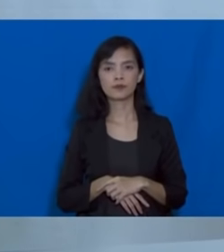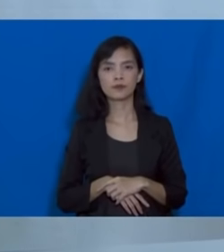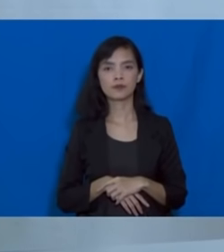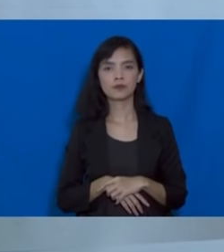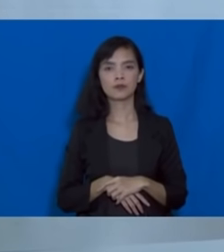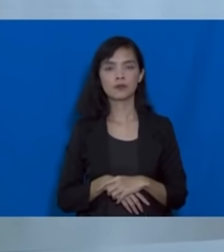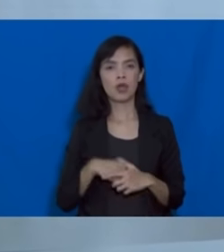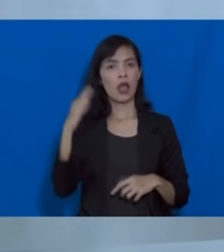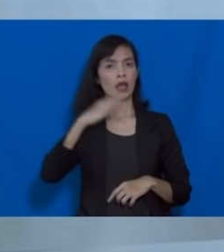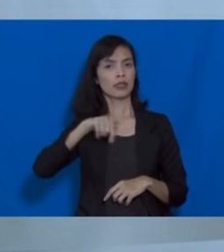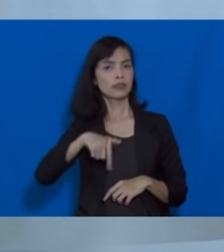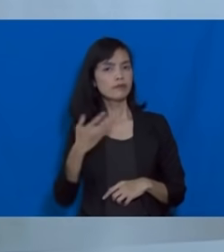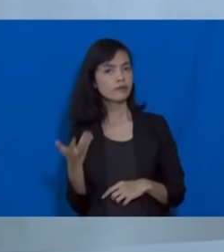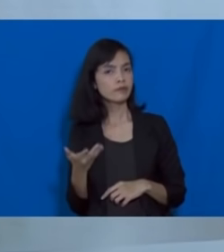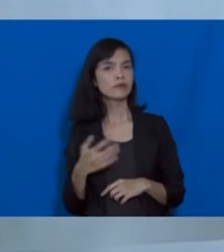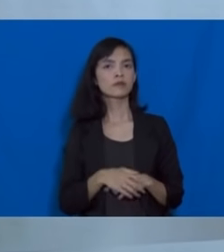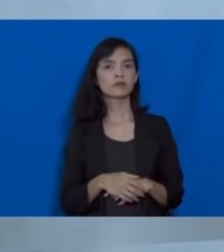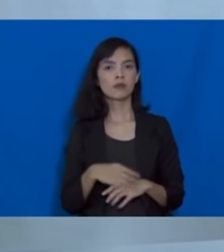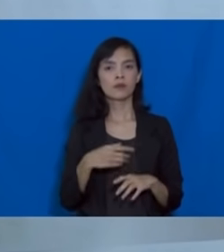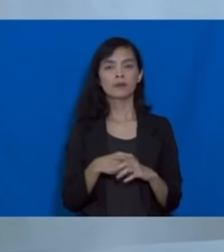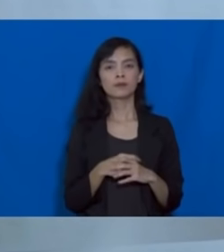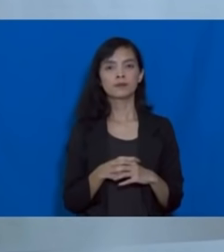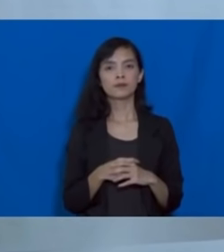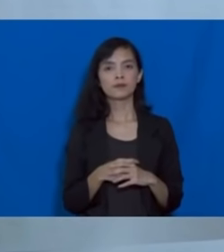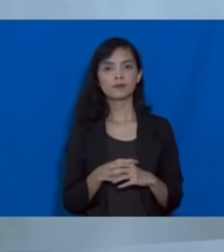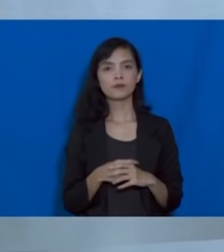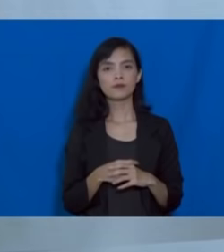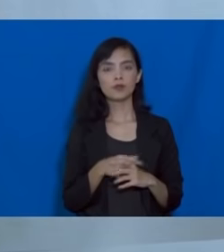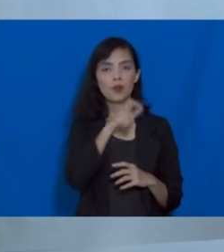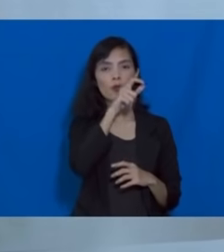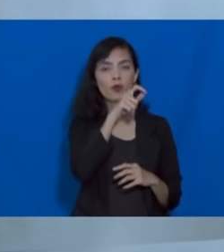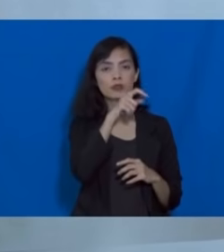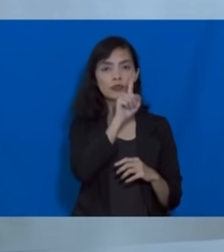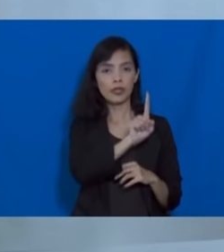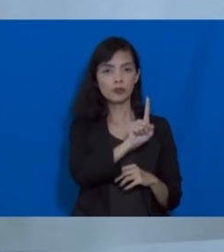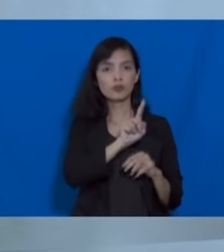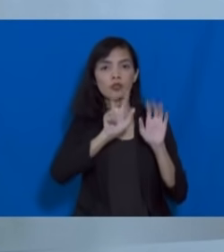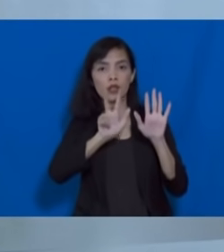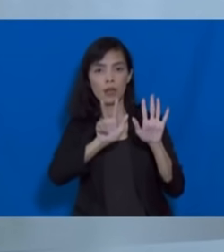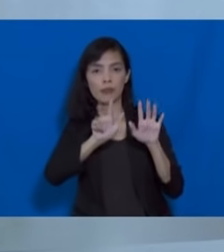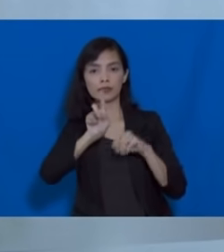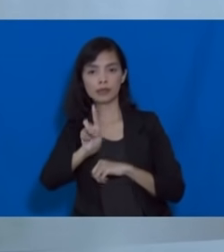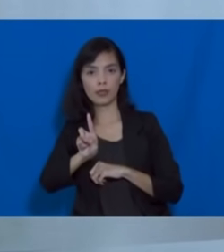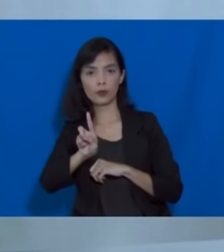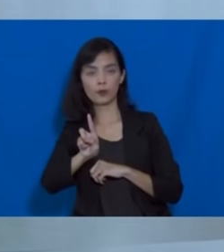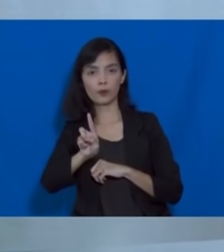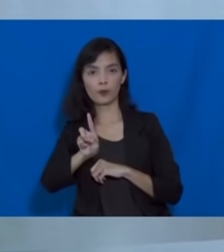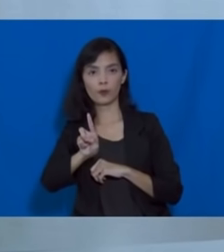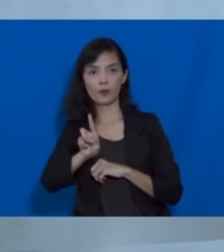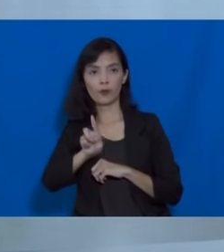Hai pada hari ini Hai pernah bertambah lagi 181 orang